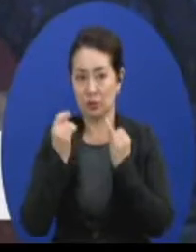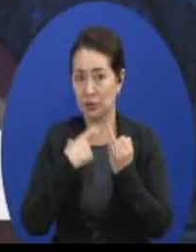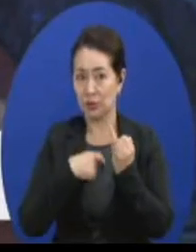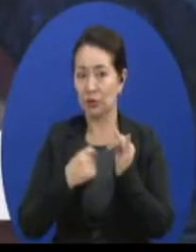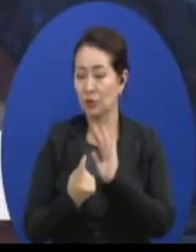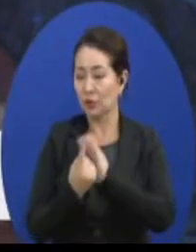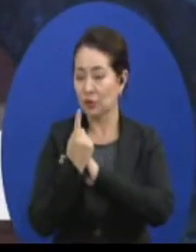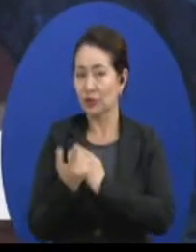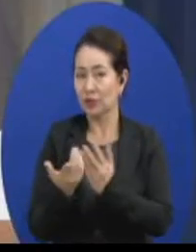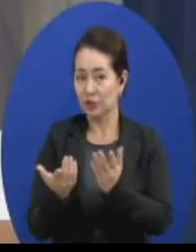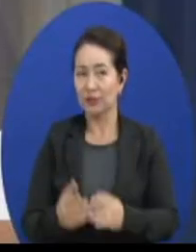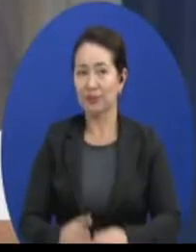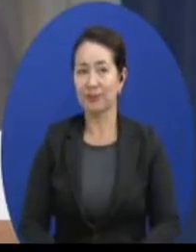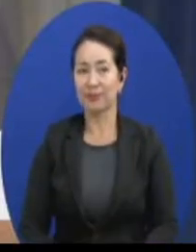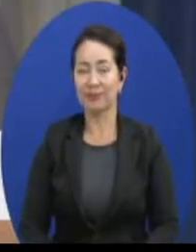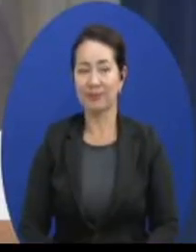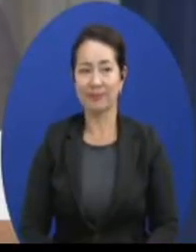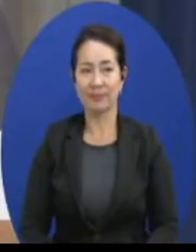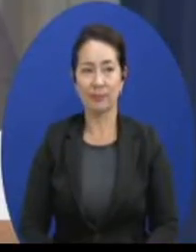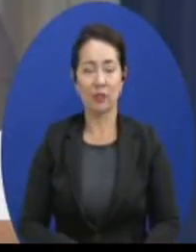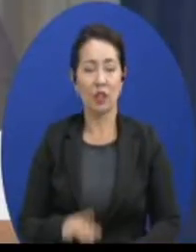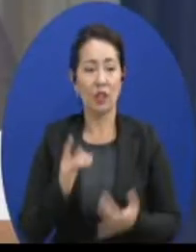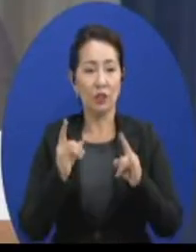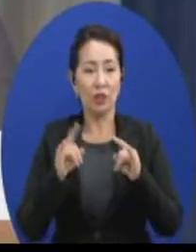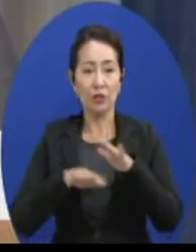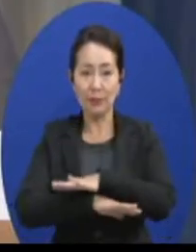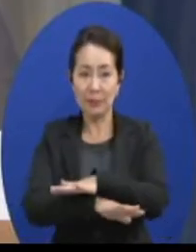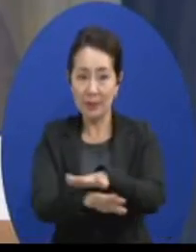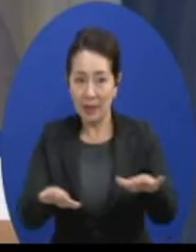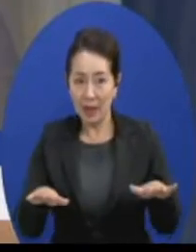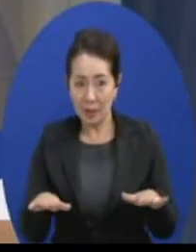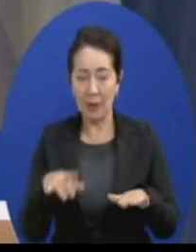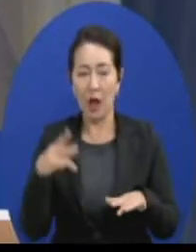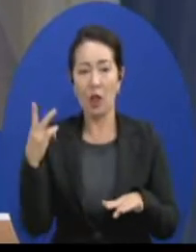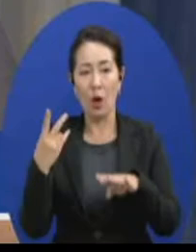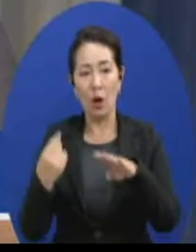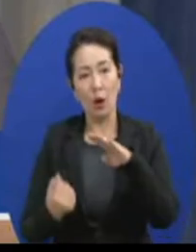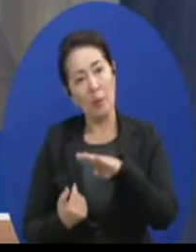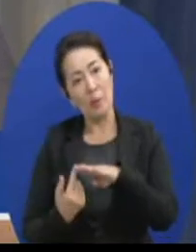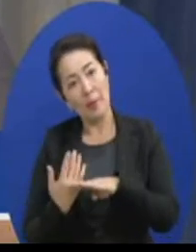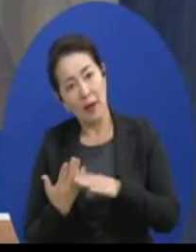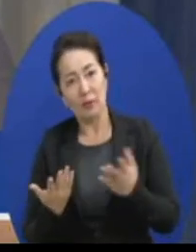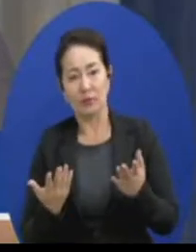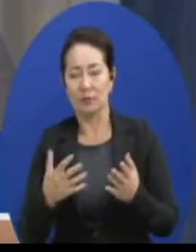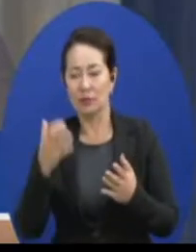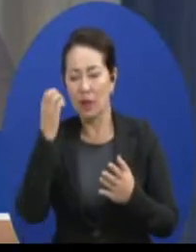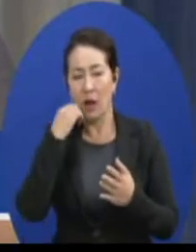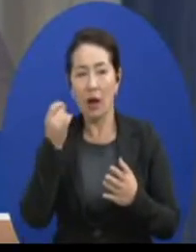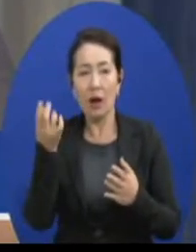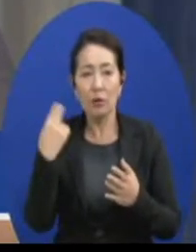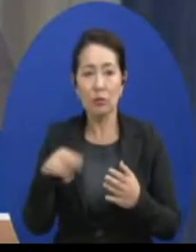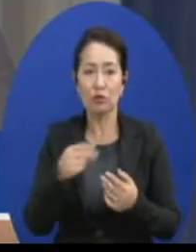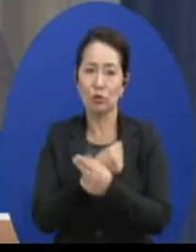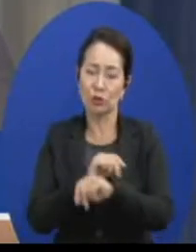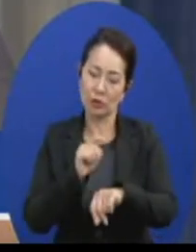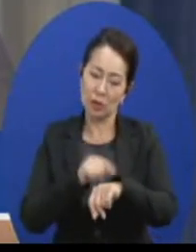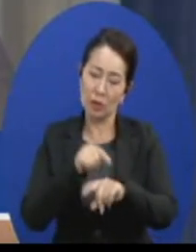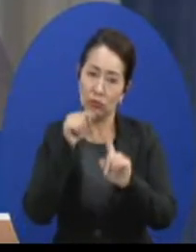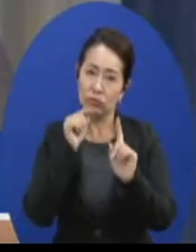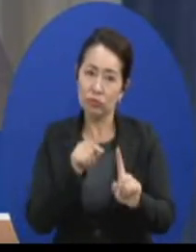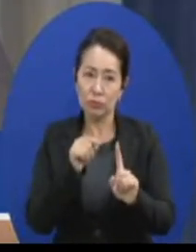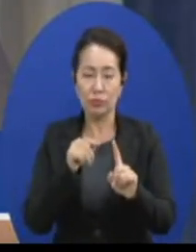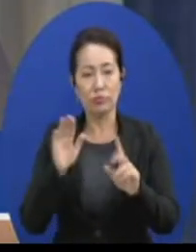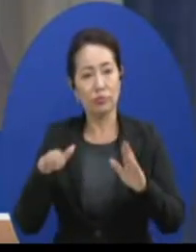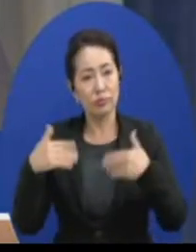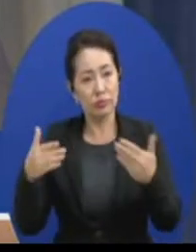онцолж байсан юм а. Тогтоомын талбай, ногоон байгууламж болон одоо нахмын чөлөө цагаа хүүхдүүдийн чөлөө